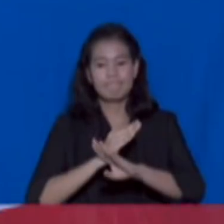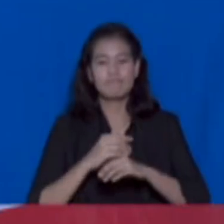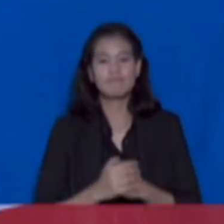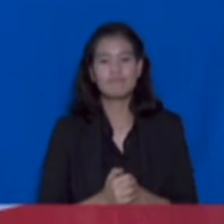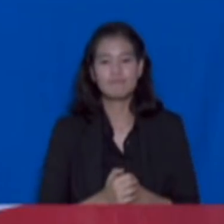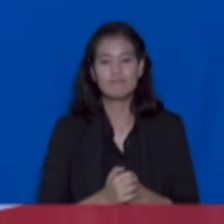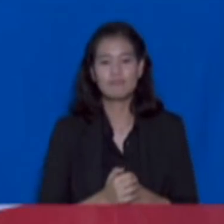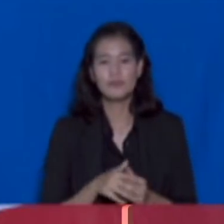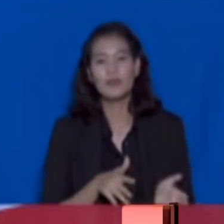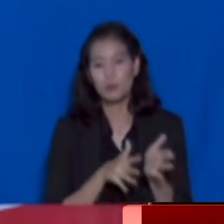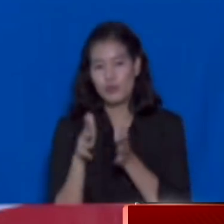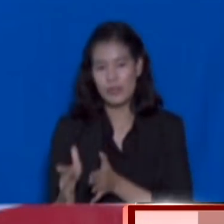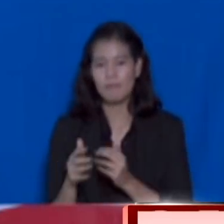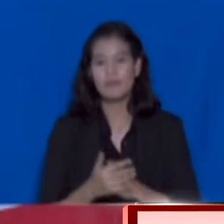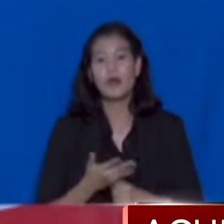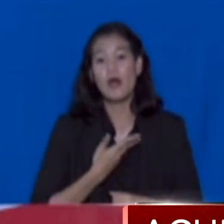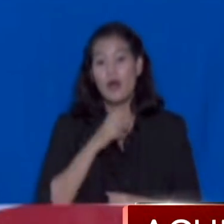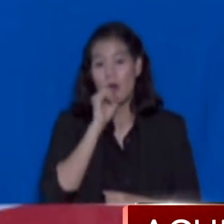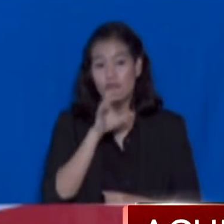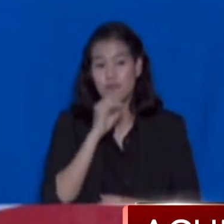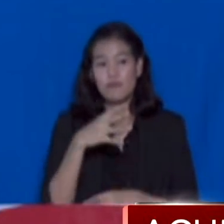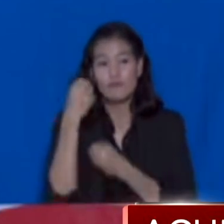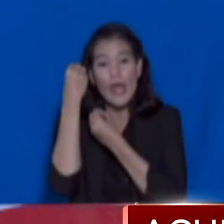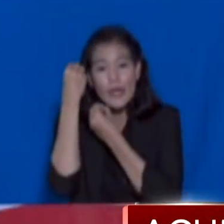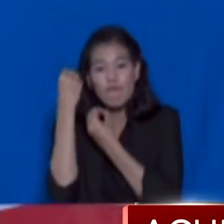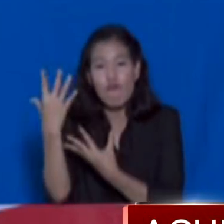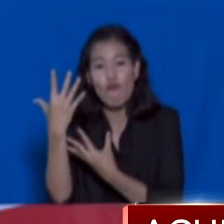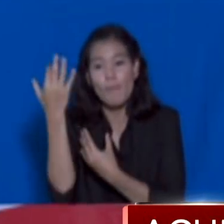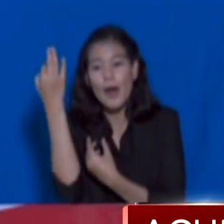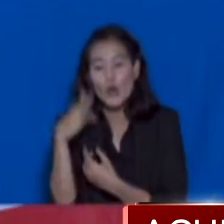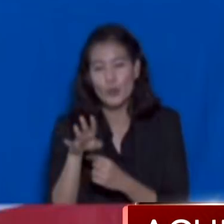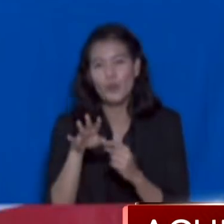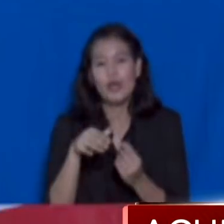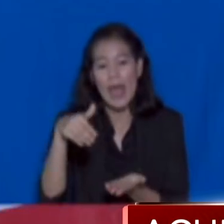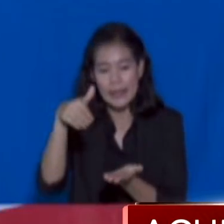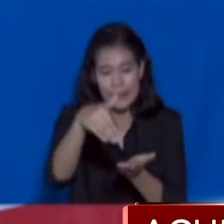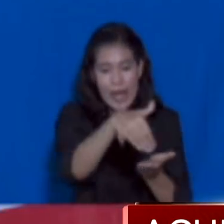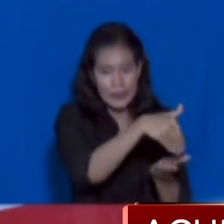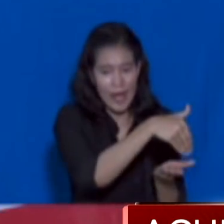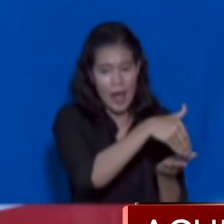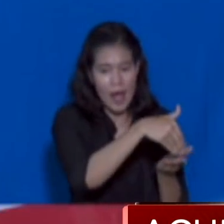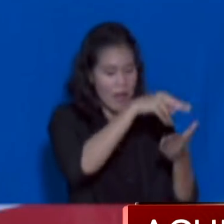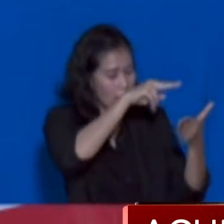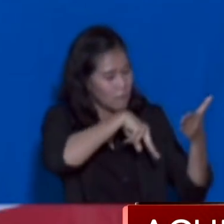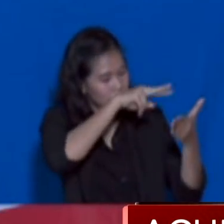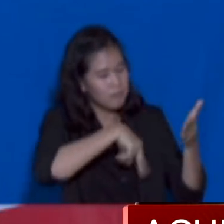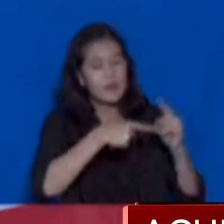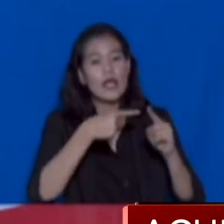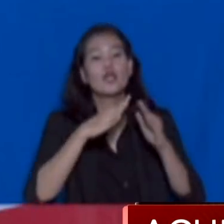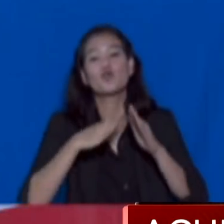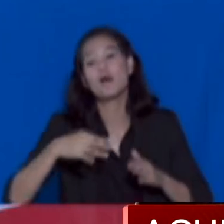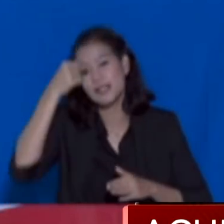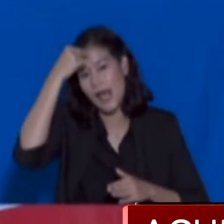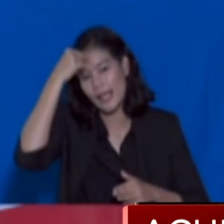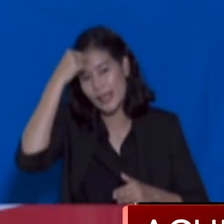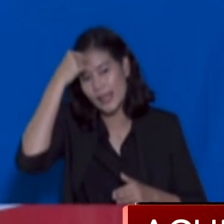Hai berikutnya akan saya sampaikan update data dari layanan rawatan rumah sakit